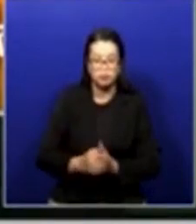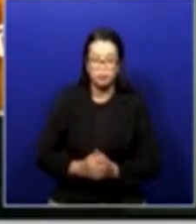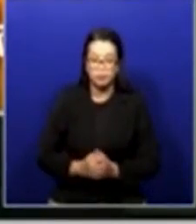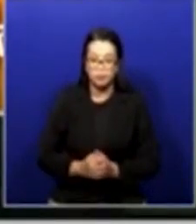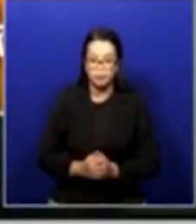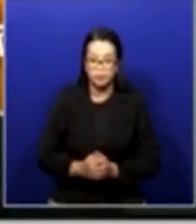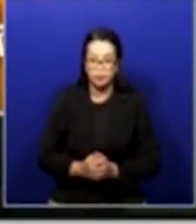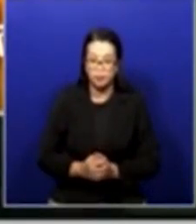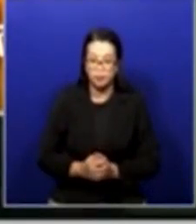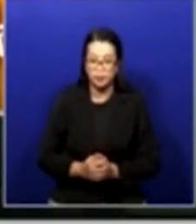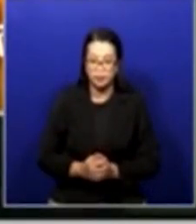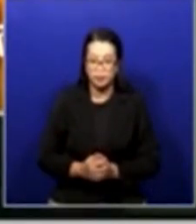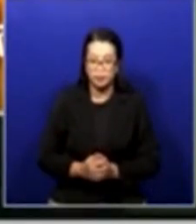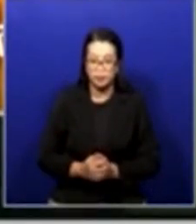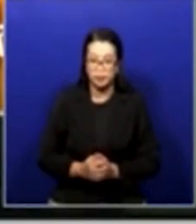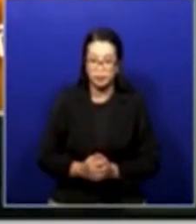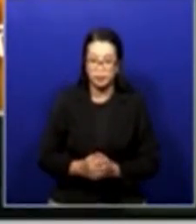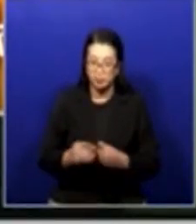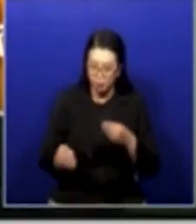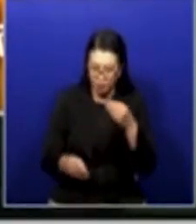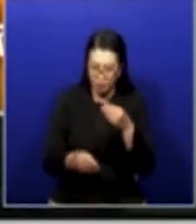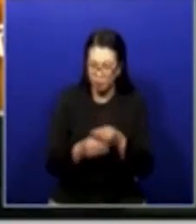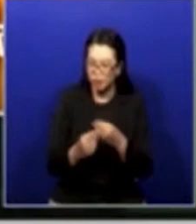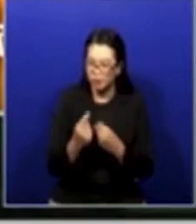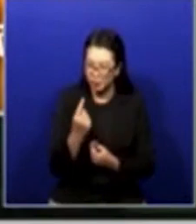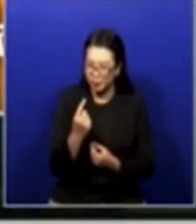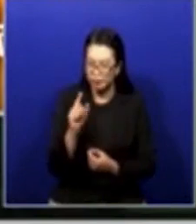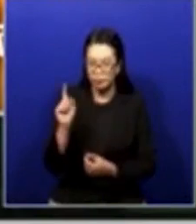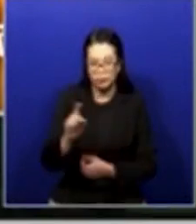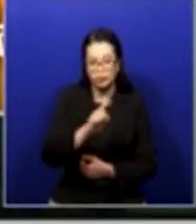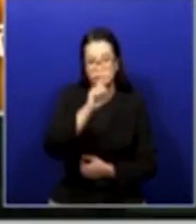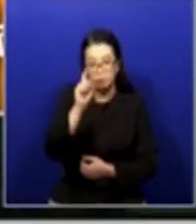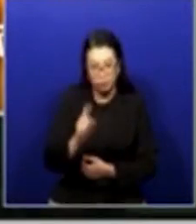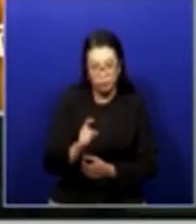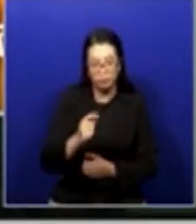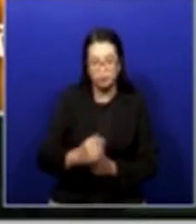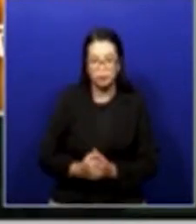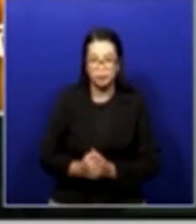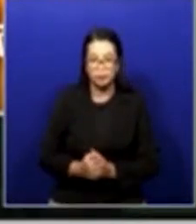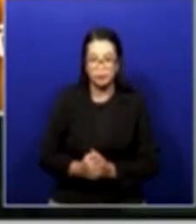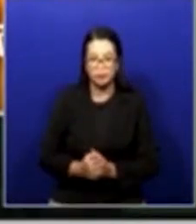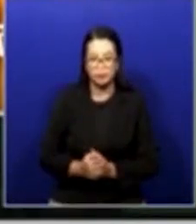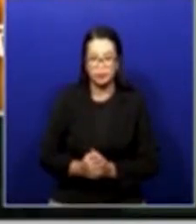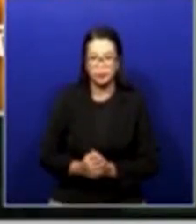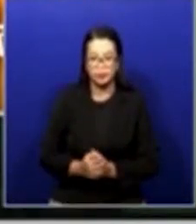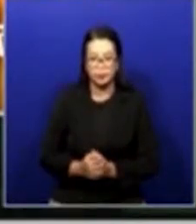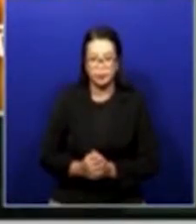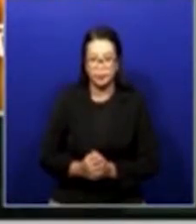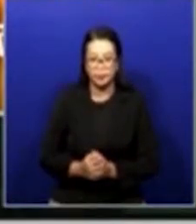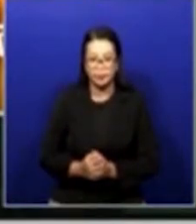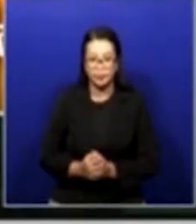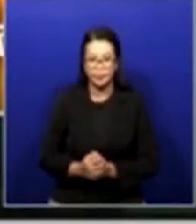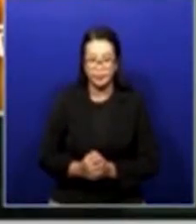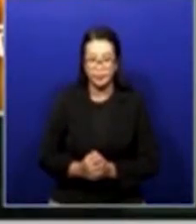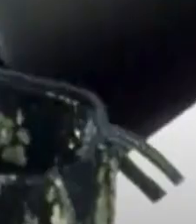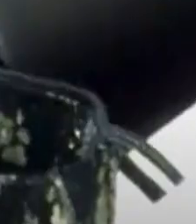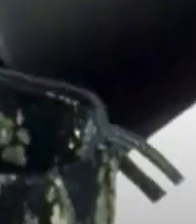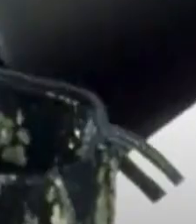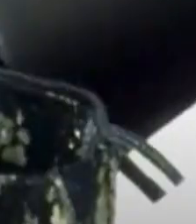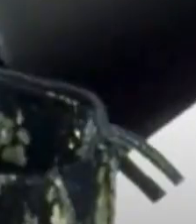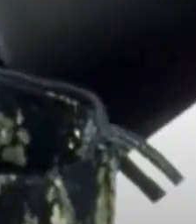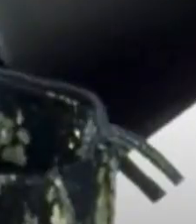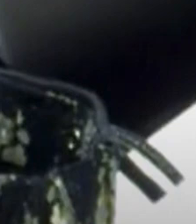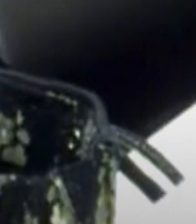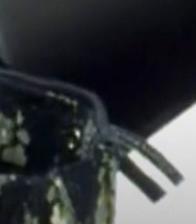อีกเรื่องนึงที่ท่านอยากจะตั้งข้อสังเกตนะคะท่านประธานท่านมีคำถามในการร่วมพิจารณ